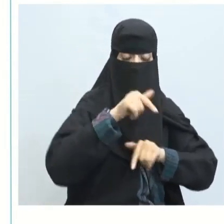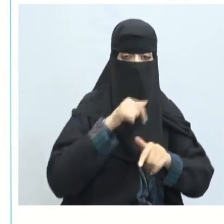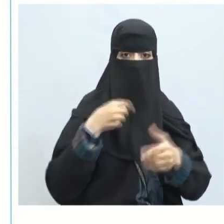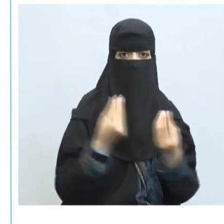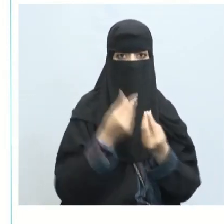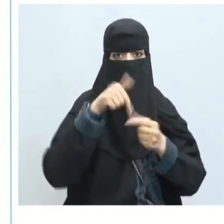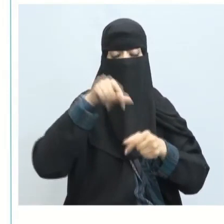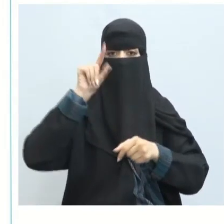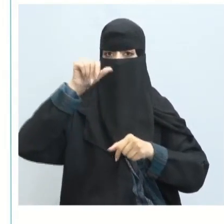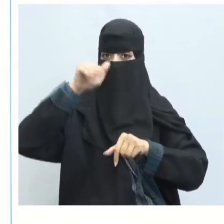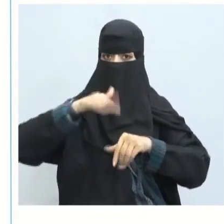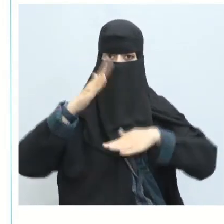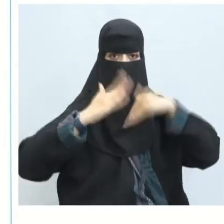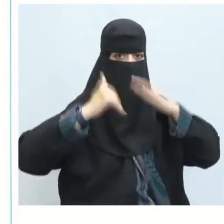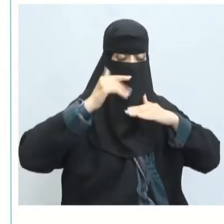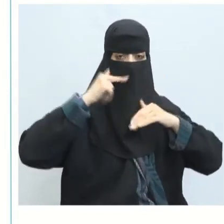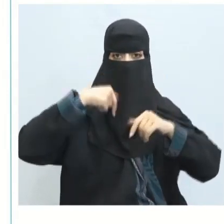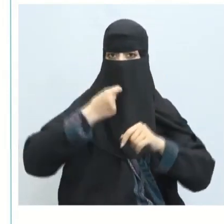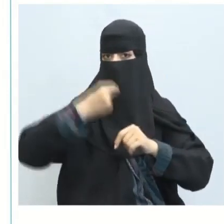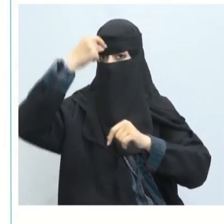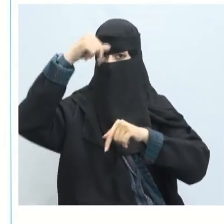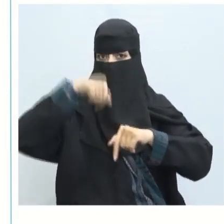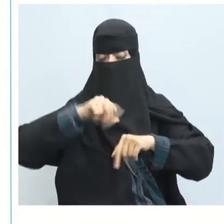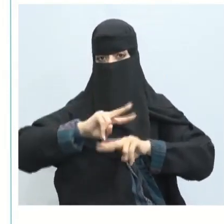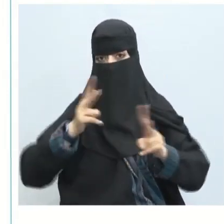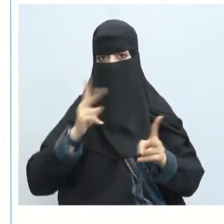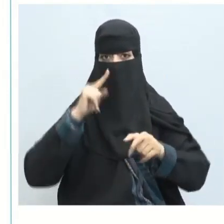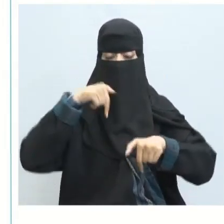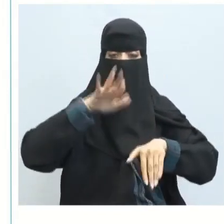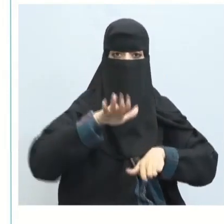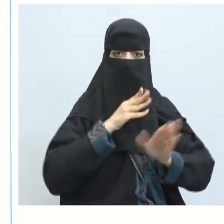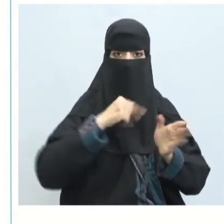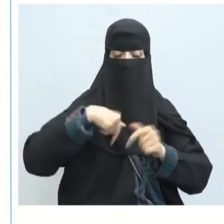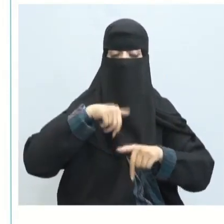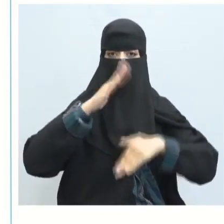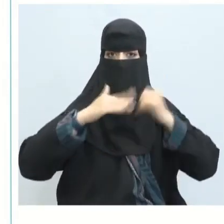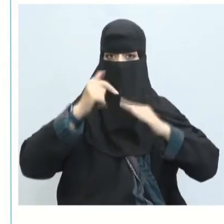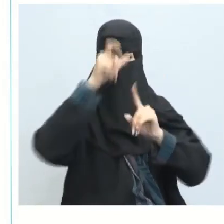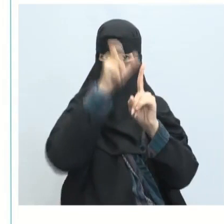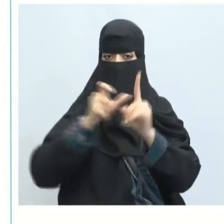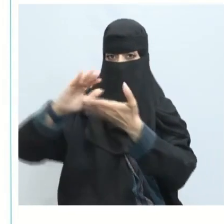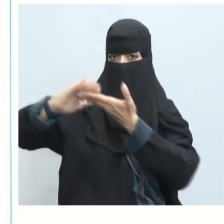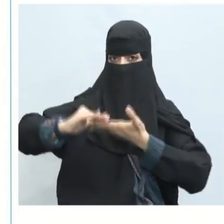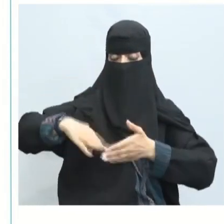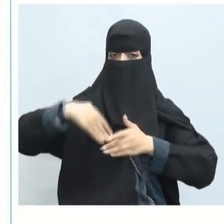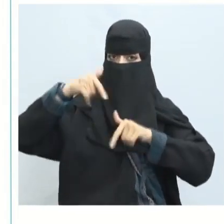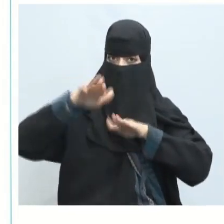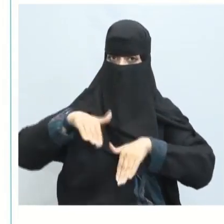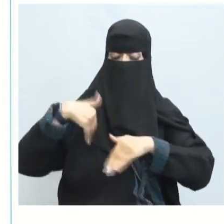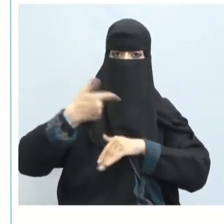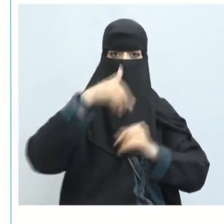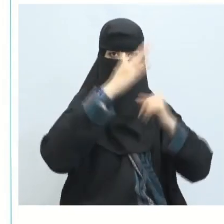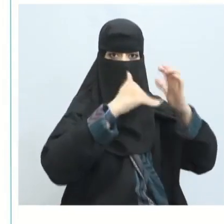لابد ان يتميز بعده مهارات او يتصف بعده صفات ذكرنا من مهارات السكرتير بعد ذلك تحدثنا عن